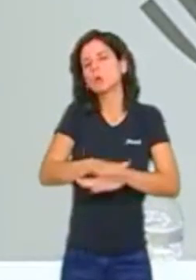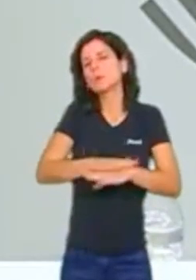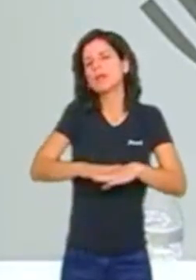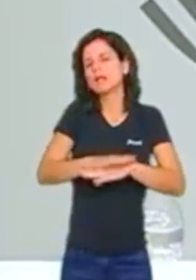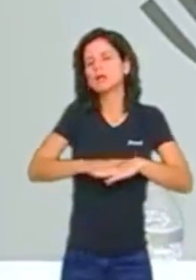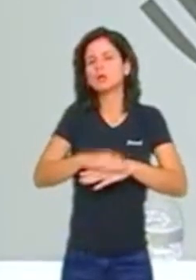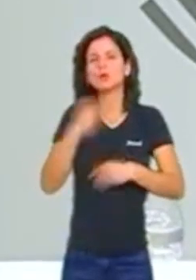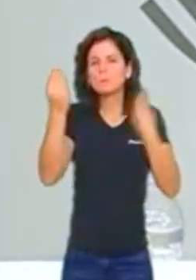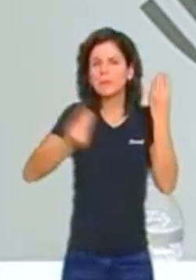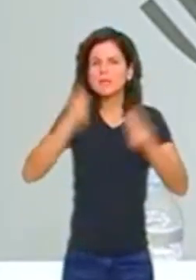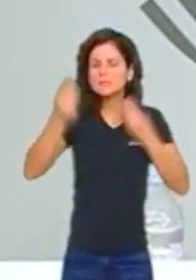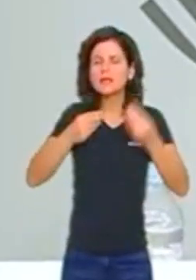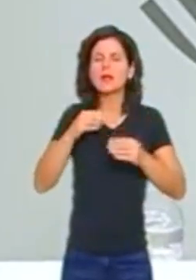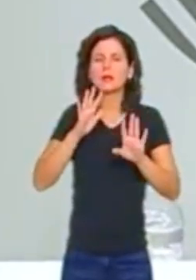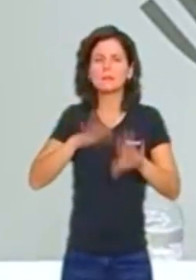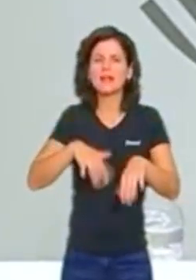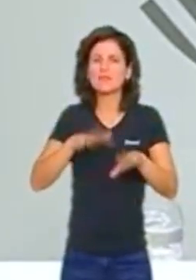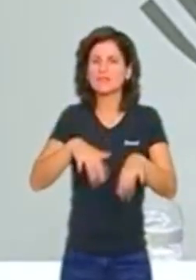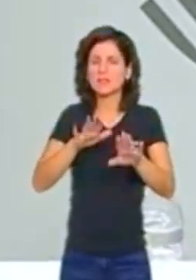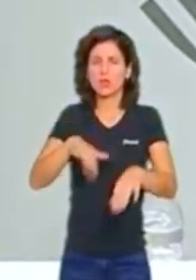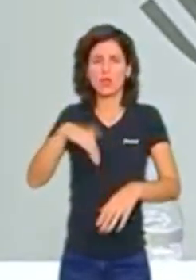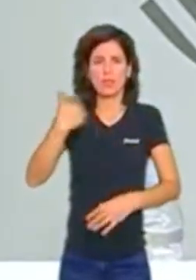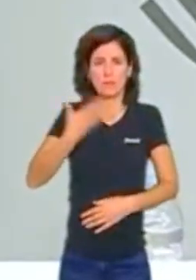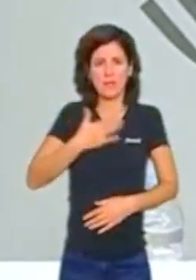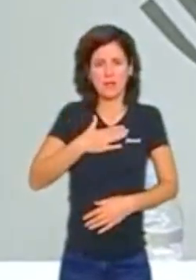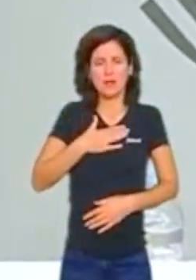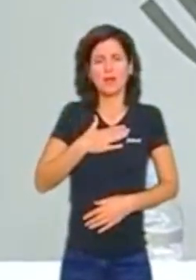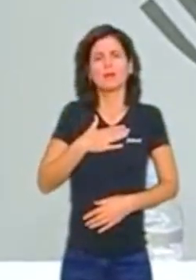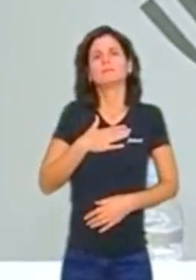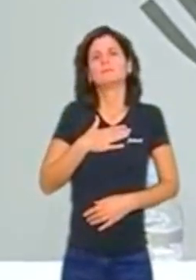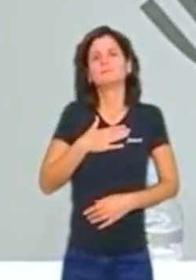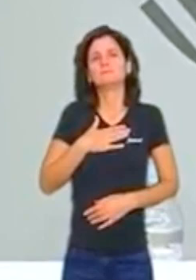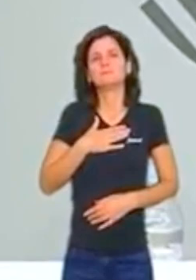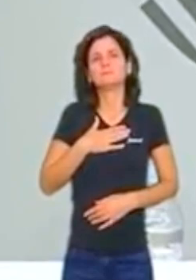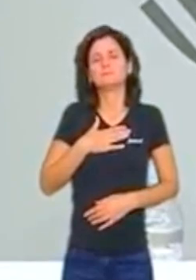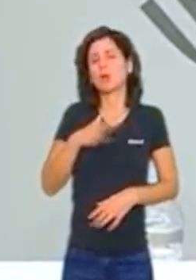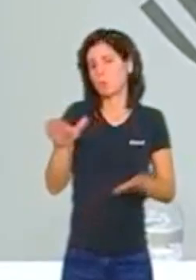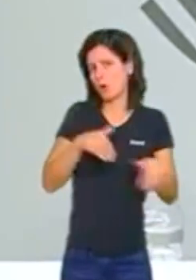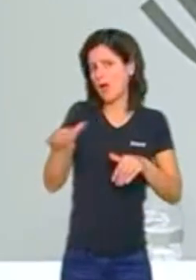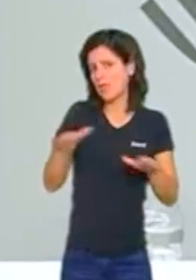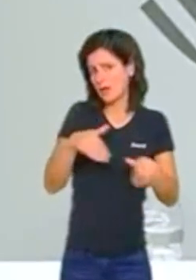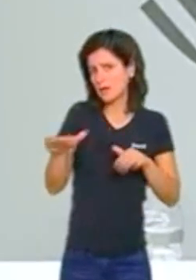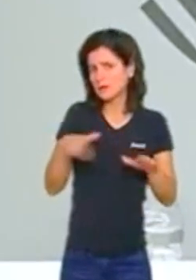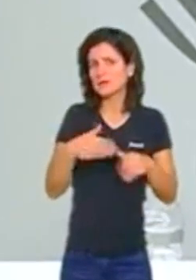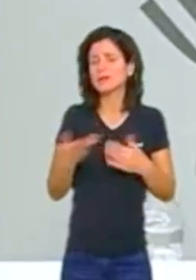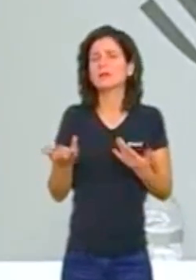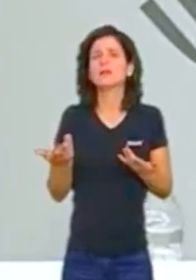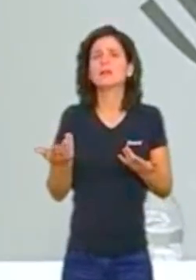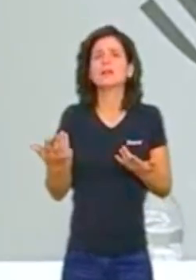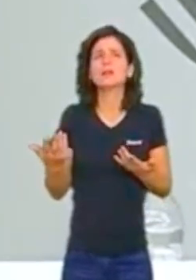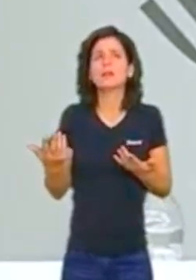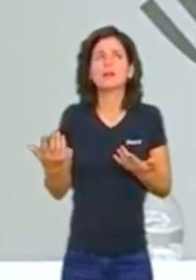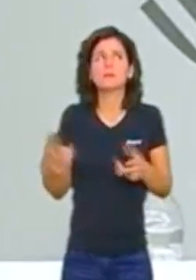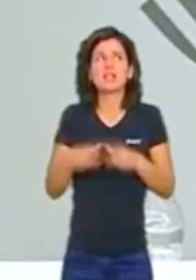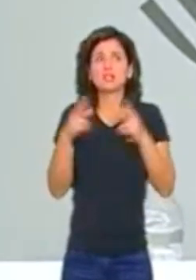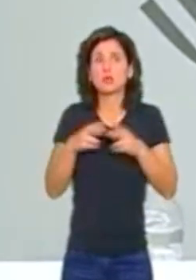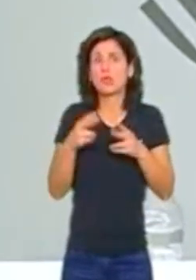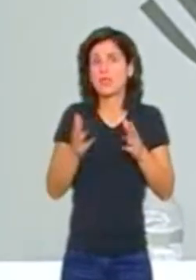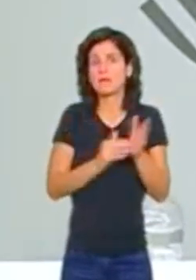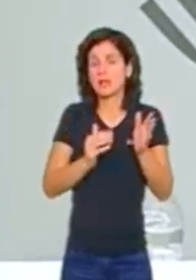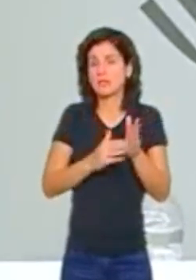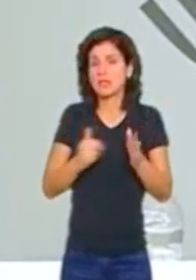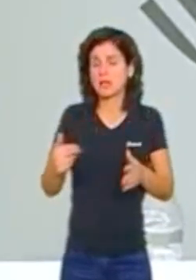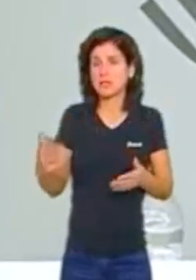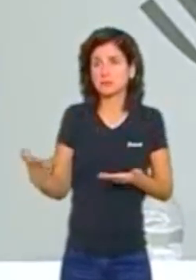esta manifestació de demà, convocada per la pràctica totalitat de la societat